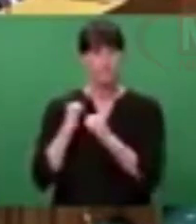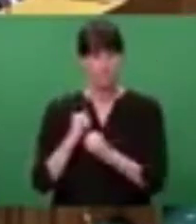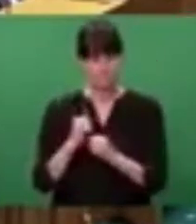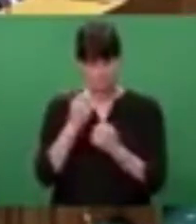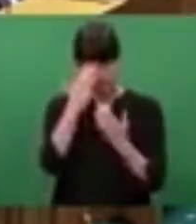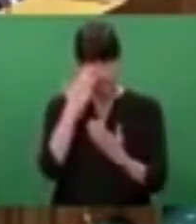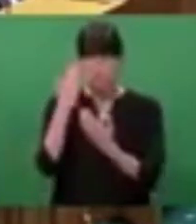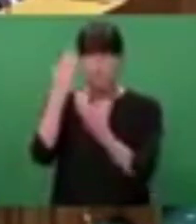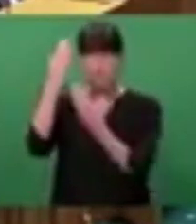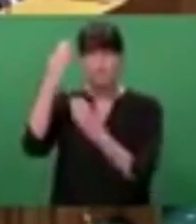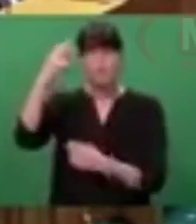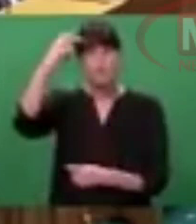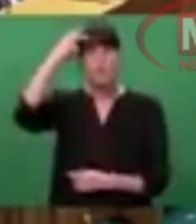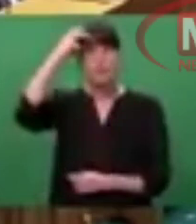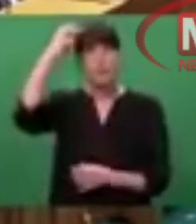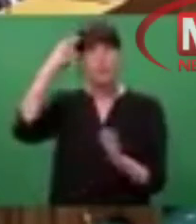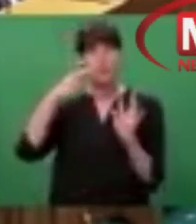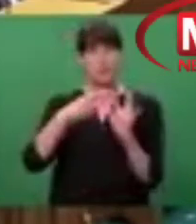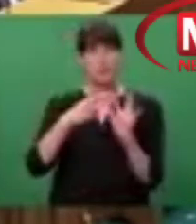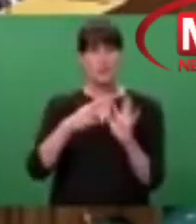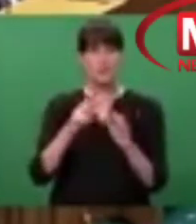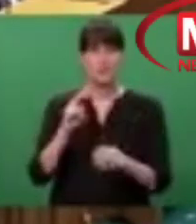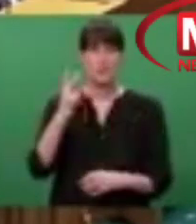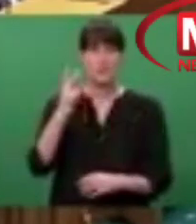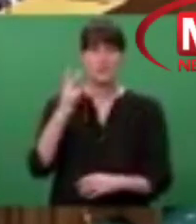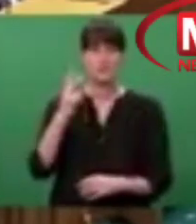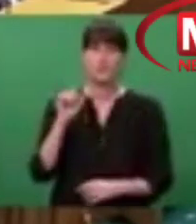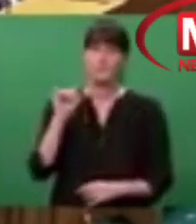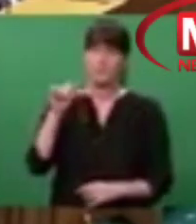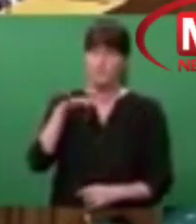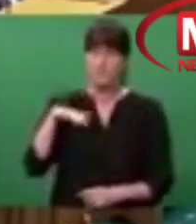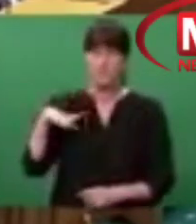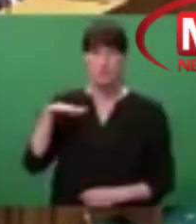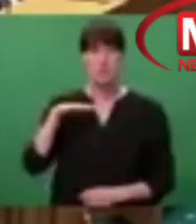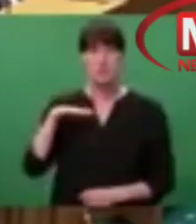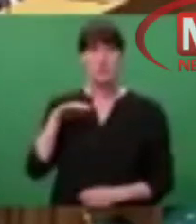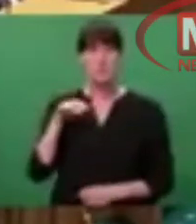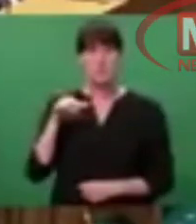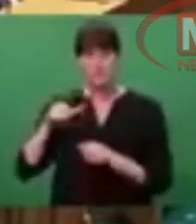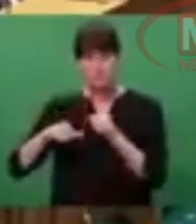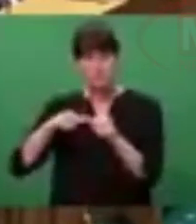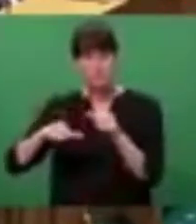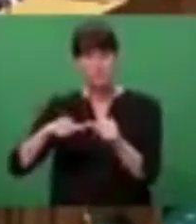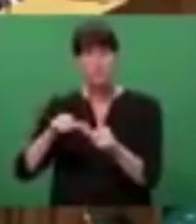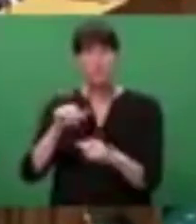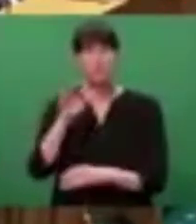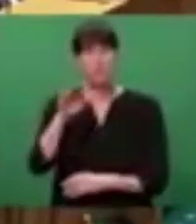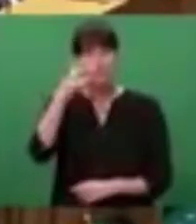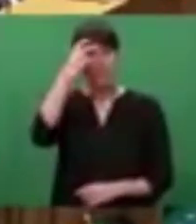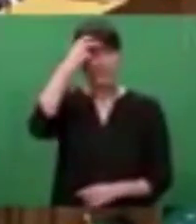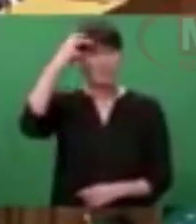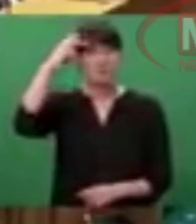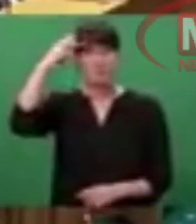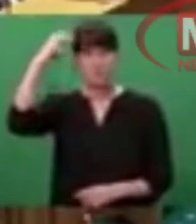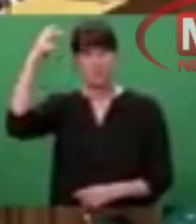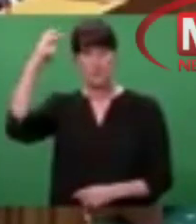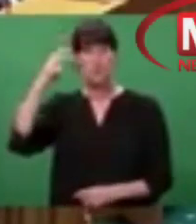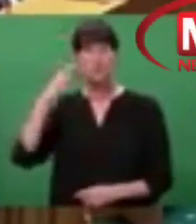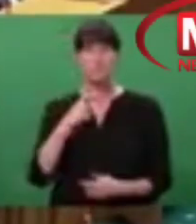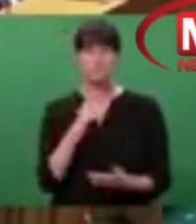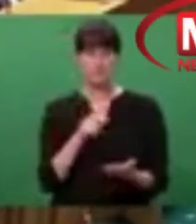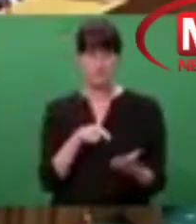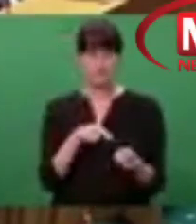गोस्वामी निश्चितं करो मिर्च यत विधि अनुसार अम्म महामहिम महाराज व एलिजबेथ